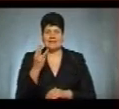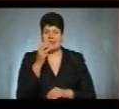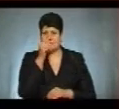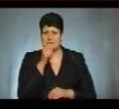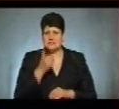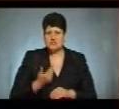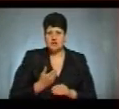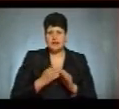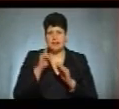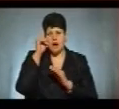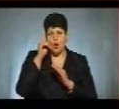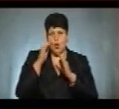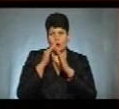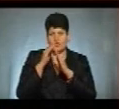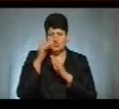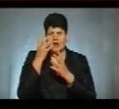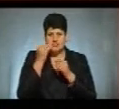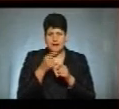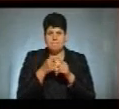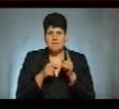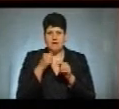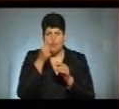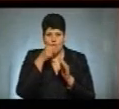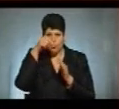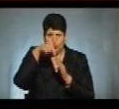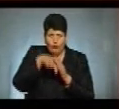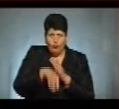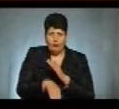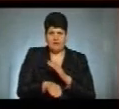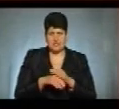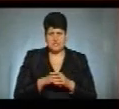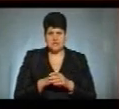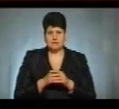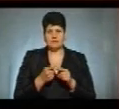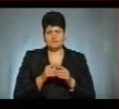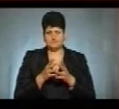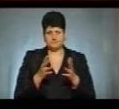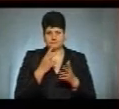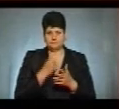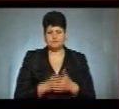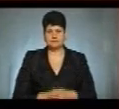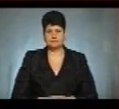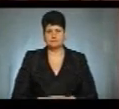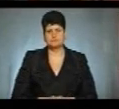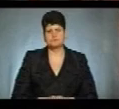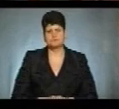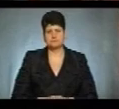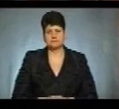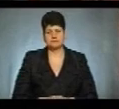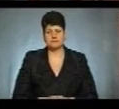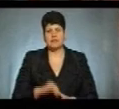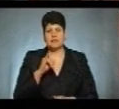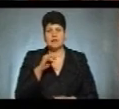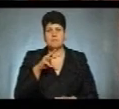на горищі, а потім ще півроку в пивниці. Більше про це у сюжеті Світлани Лазорик.